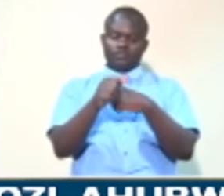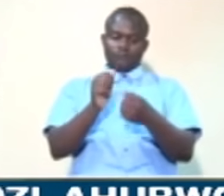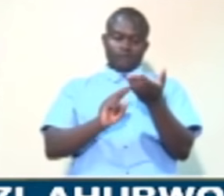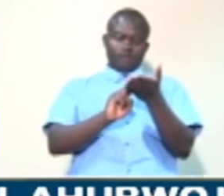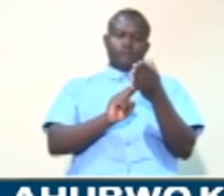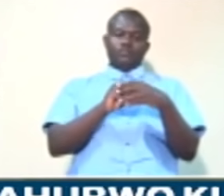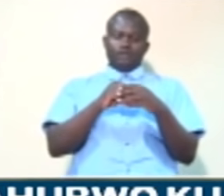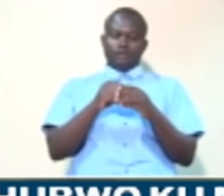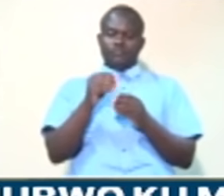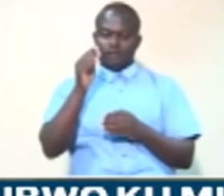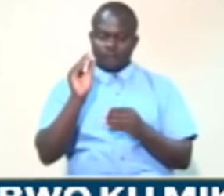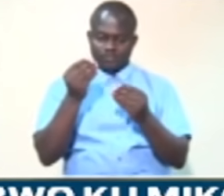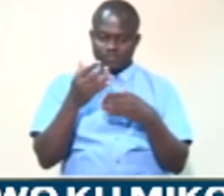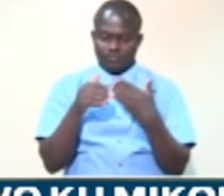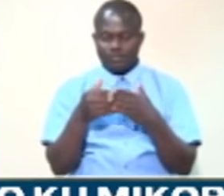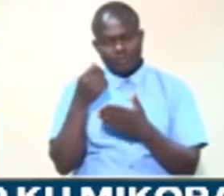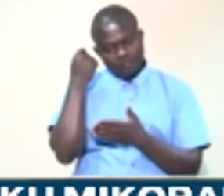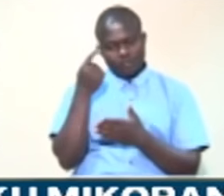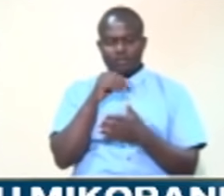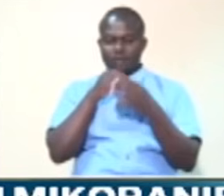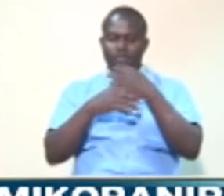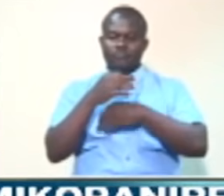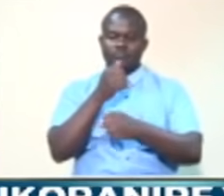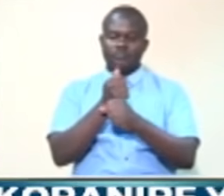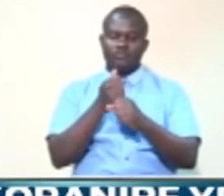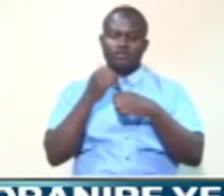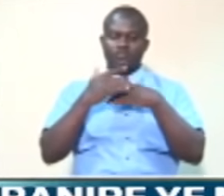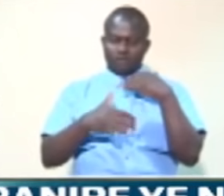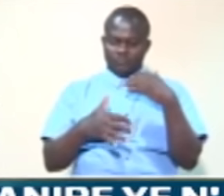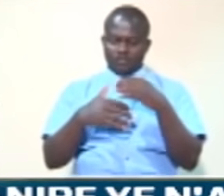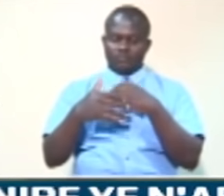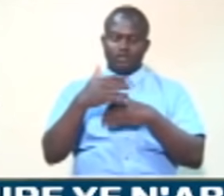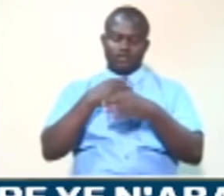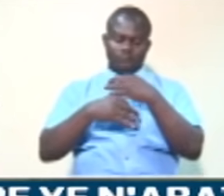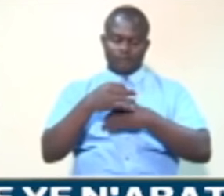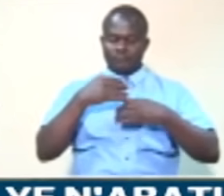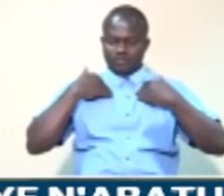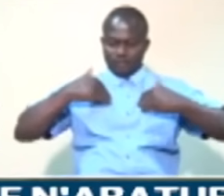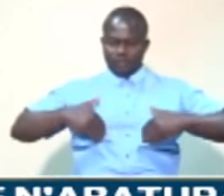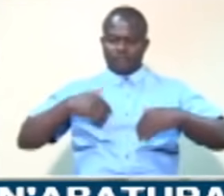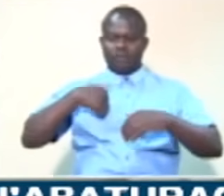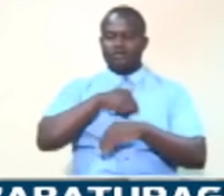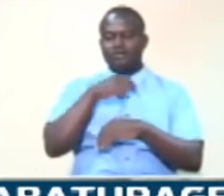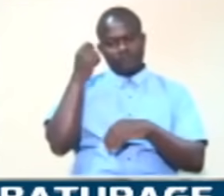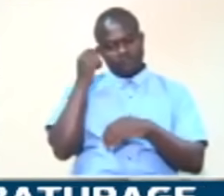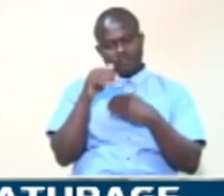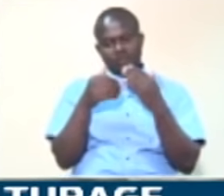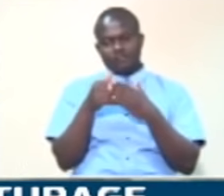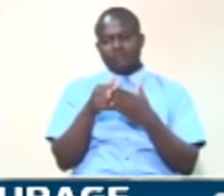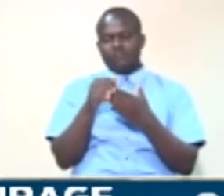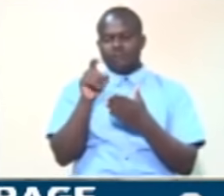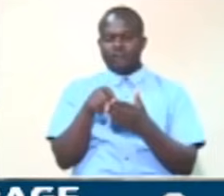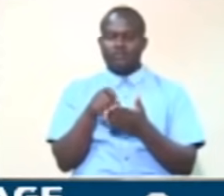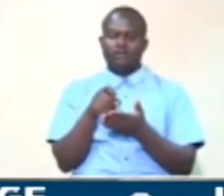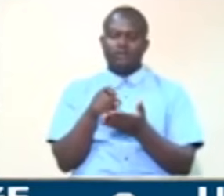dukoresha ibyo Imana yaduhaye. Nta ruganda ruriho rukora amaraso, uruganda ni umubiri wacu. Buri muntu wese akwiriye kubikunda,